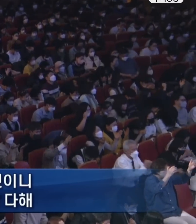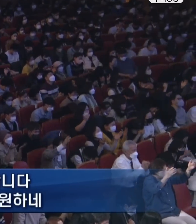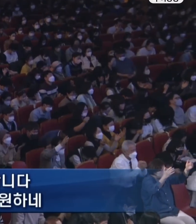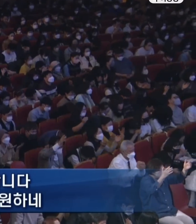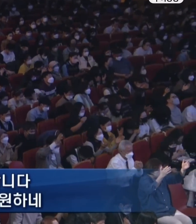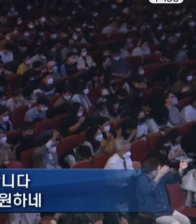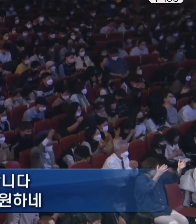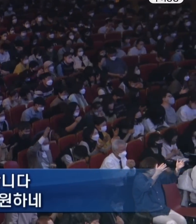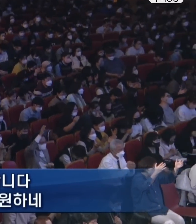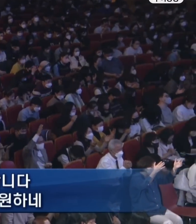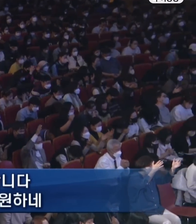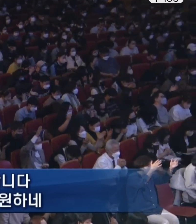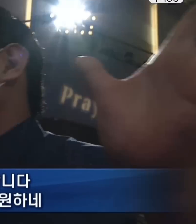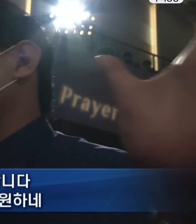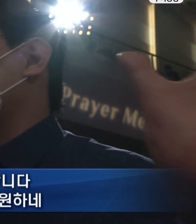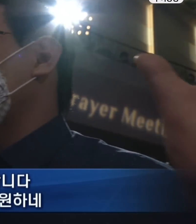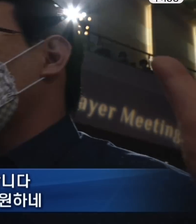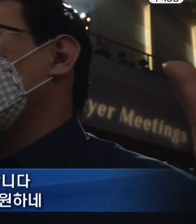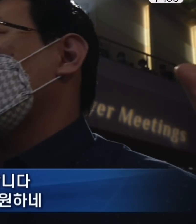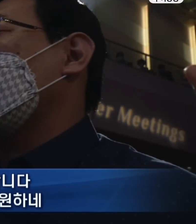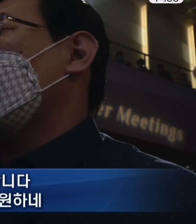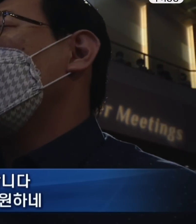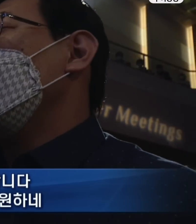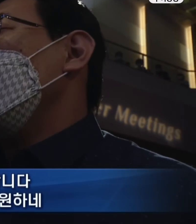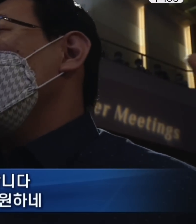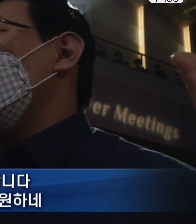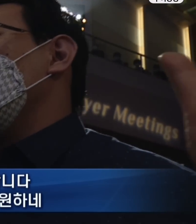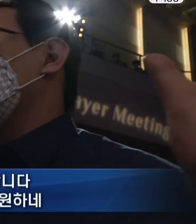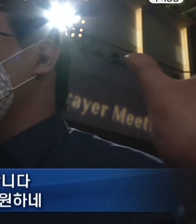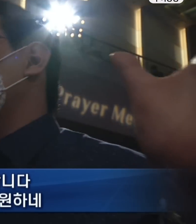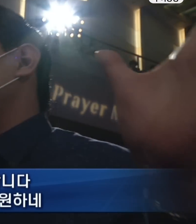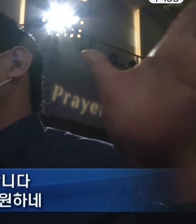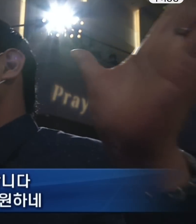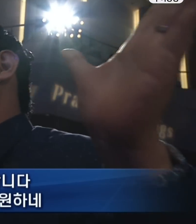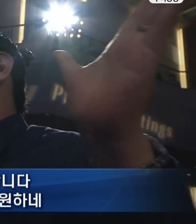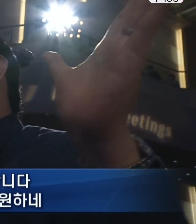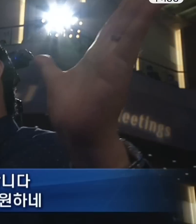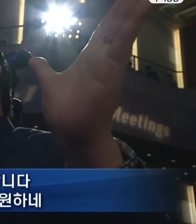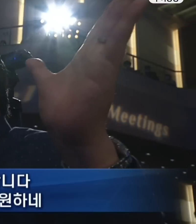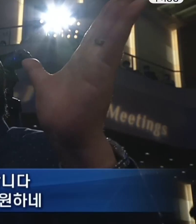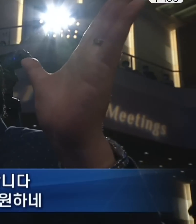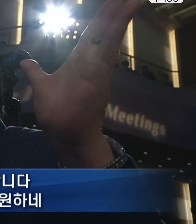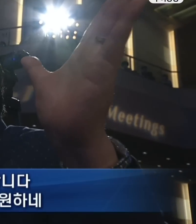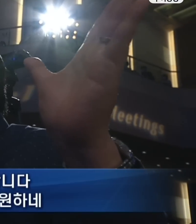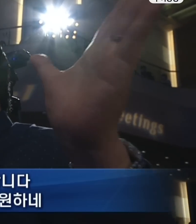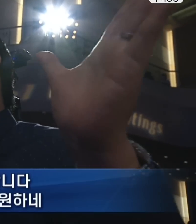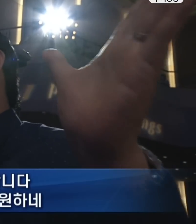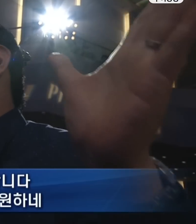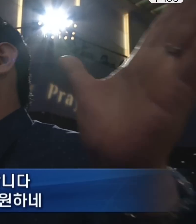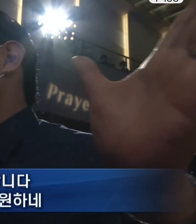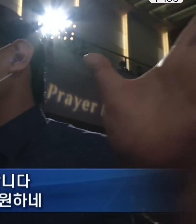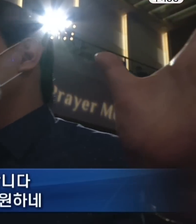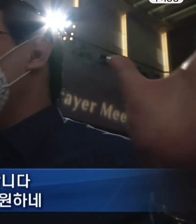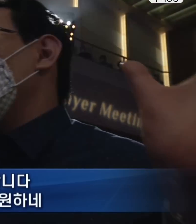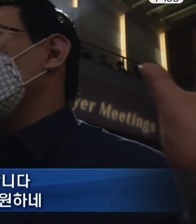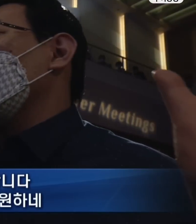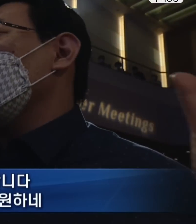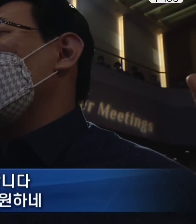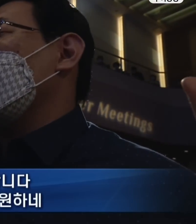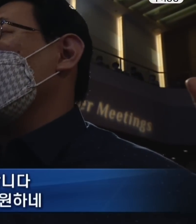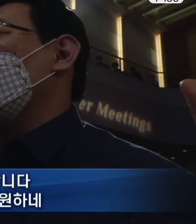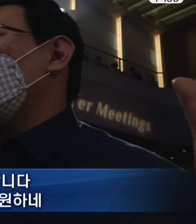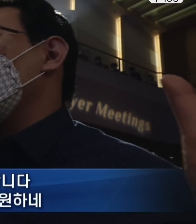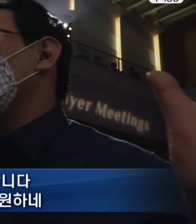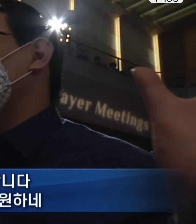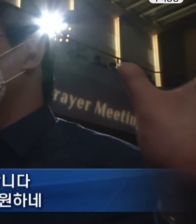그 선교사님을 부르셨고 하나님께서 언젠가는 이제 우리를 부르실 텐데 우리의 인생의 마지막